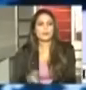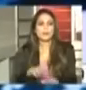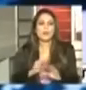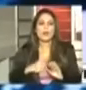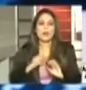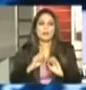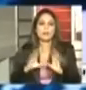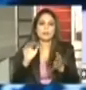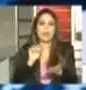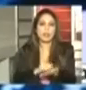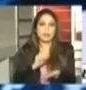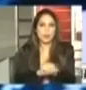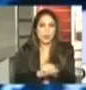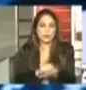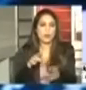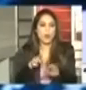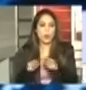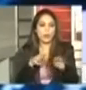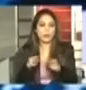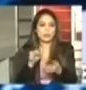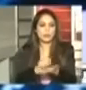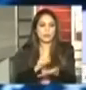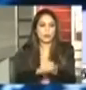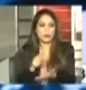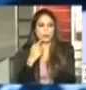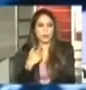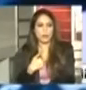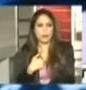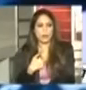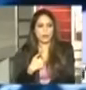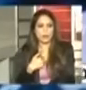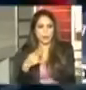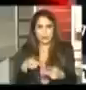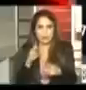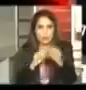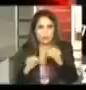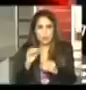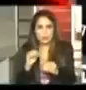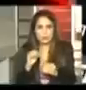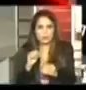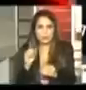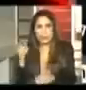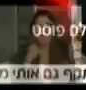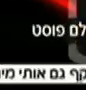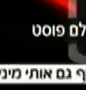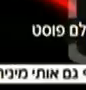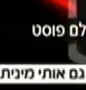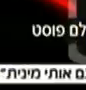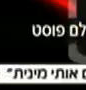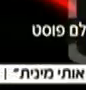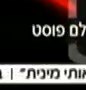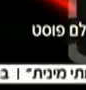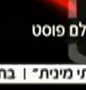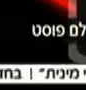לעיתון, לעורכת של המוסף, והיא אמרה לי, לא, אני לא משתמש בזה. וכשהיא אמרה לי, לא, אני לא משתמש בזה, וואו, מיד ראיתי